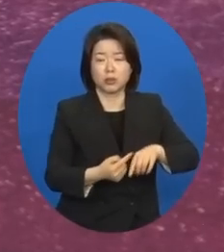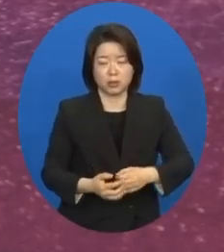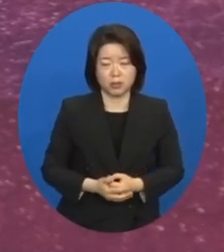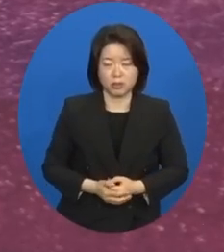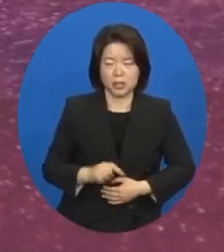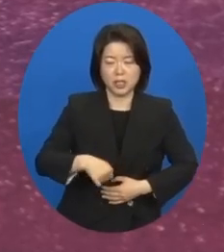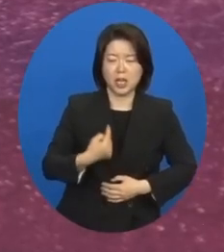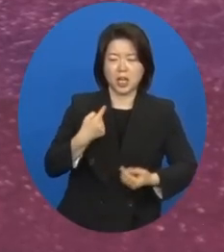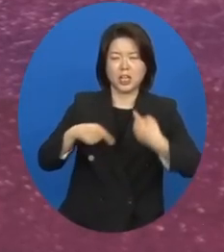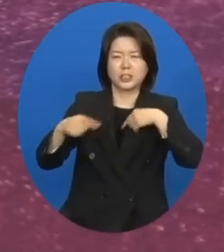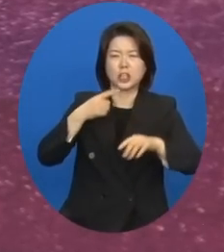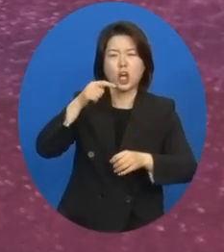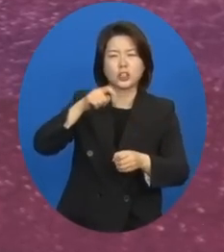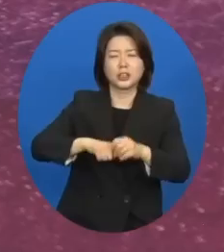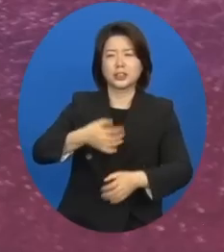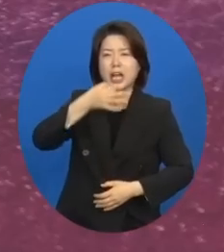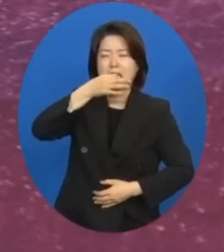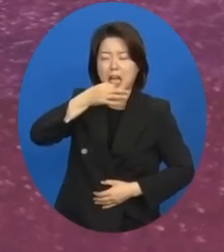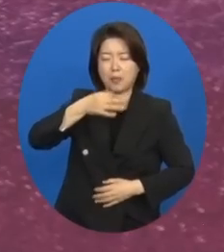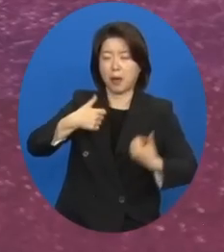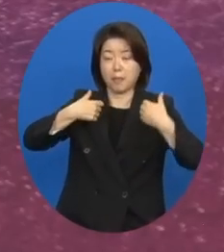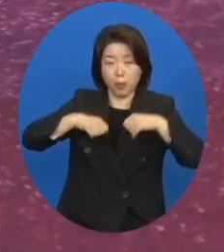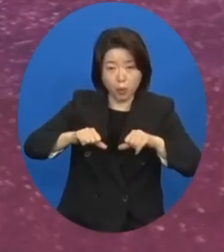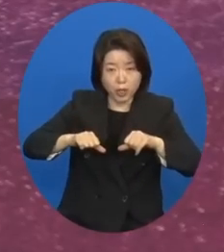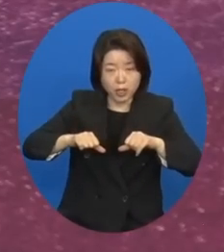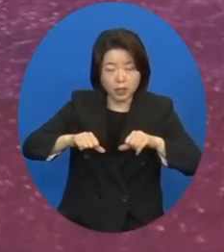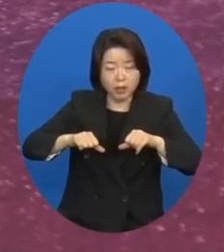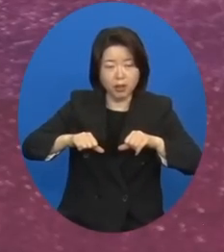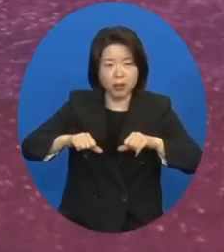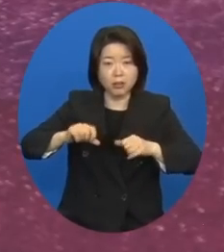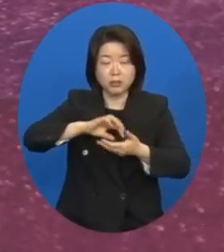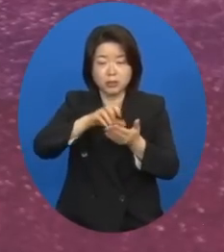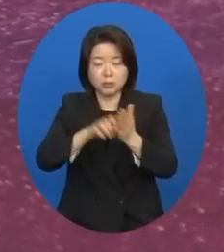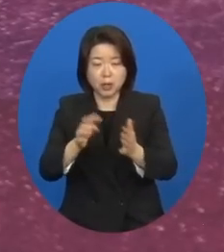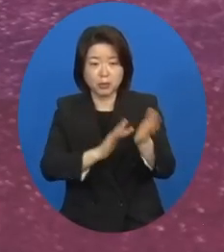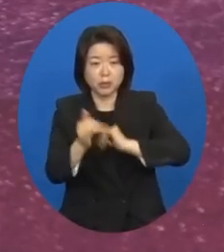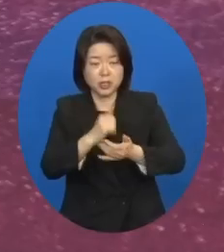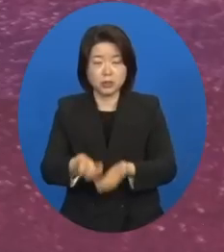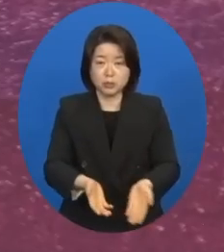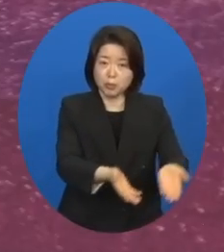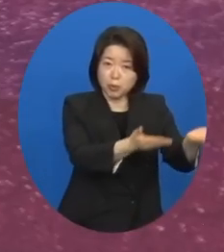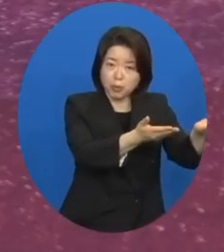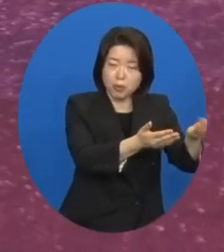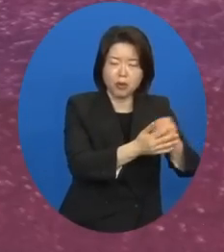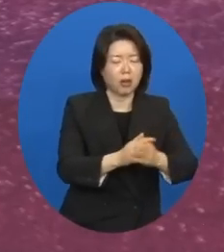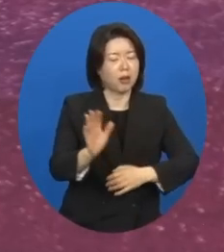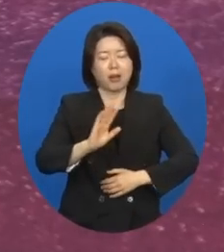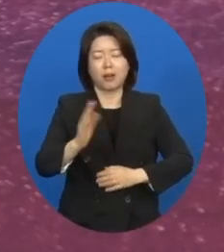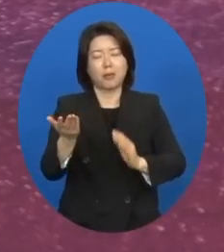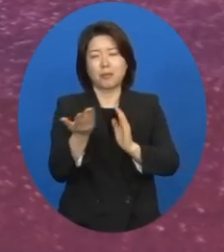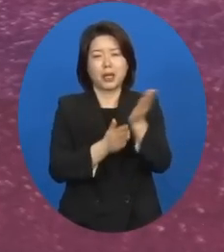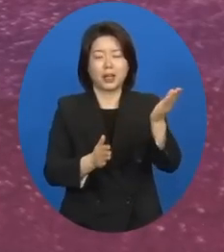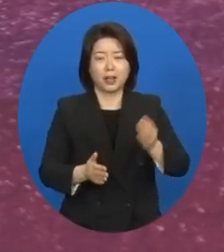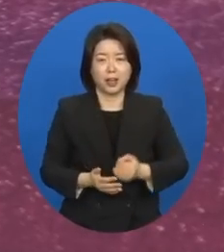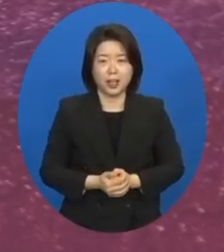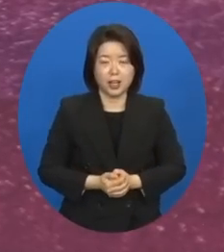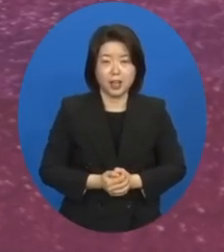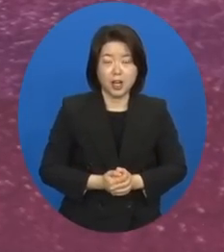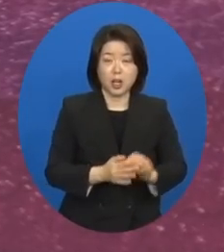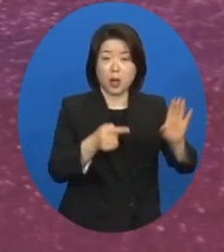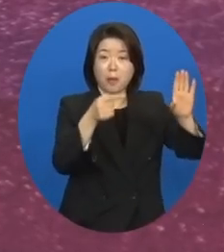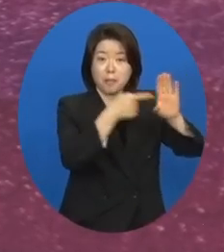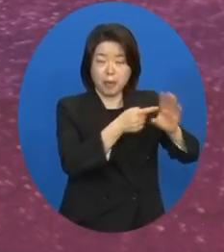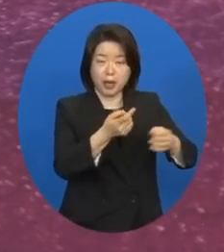그러한 야망을 포기하면서까지 예수님을 살려줄 마음이 없었습니다. 결국 폭도 바라바는 놓아주고